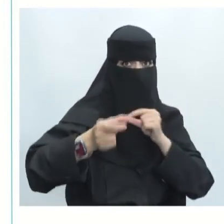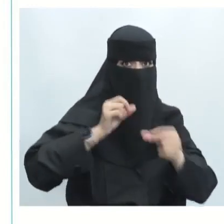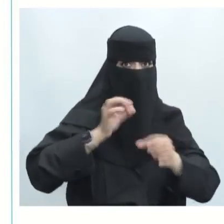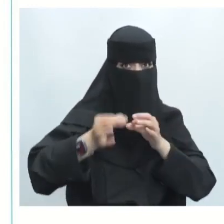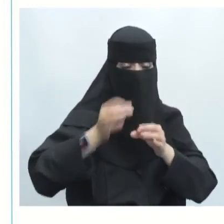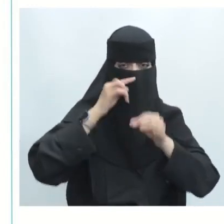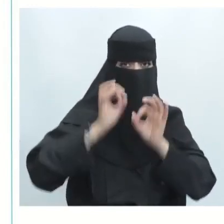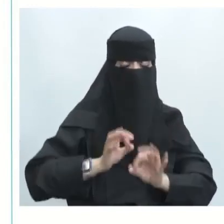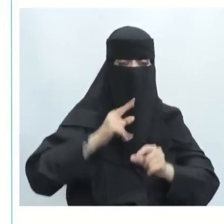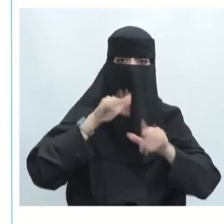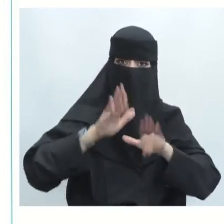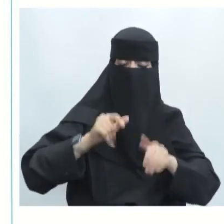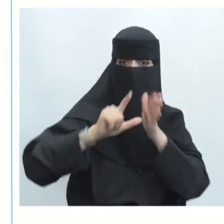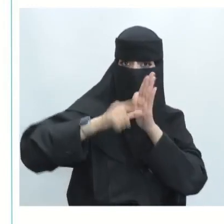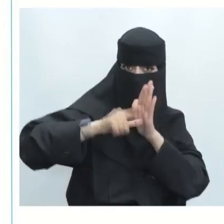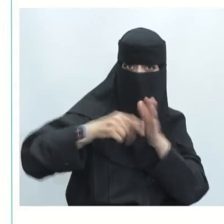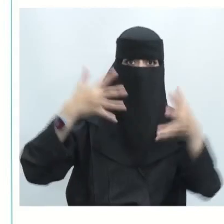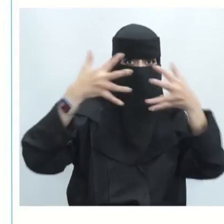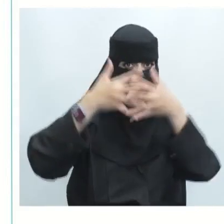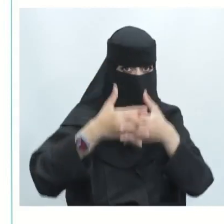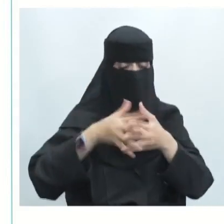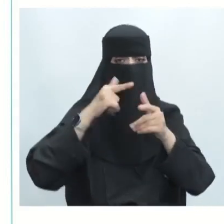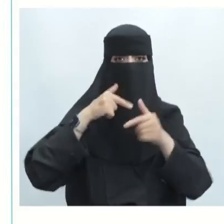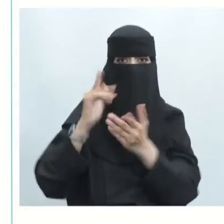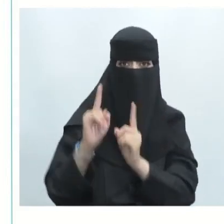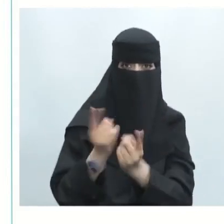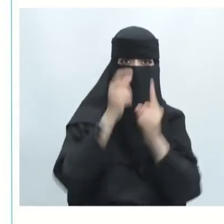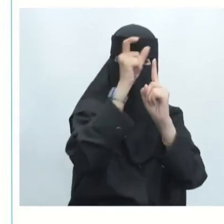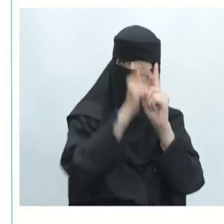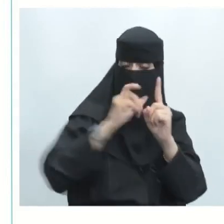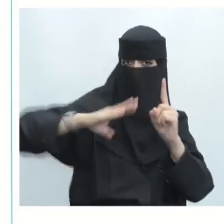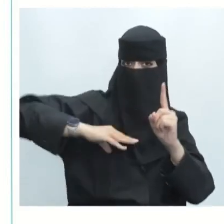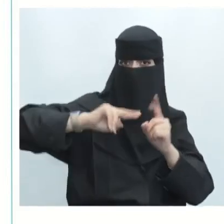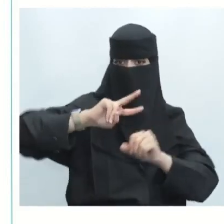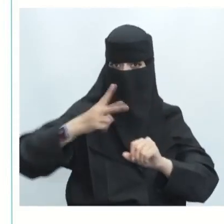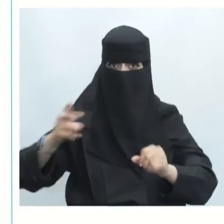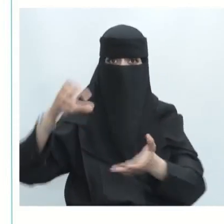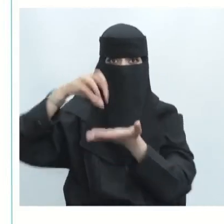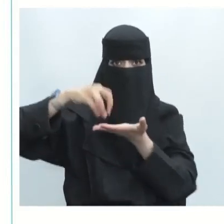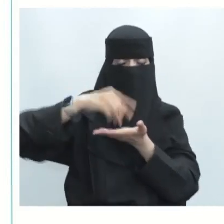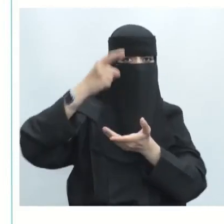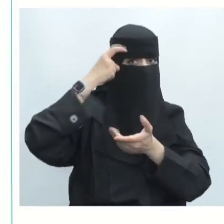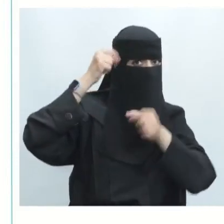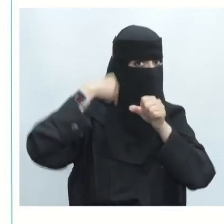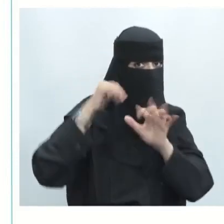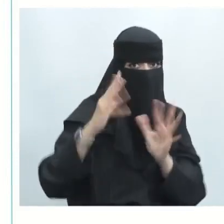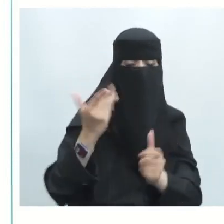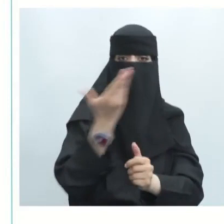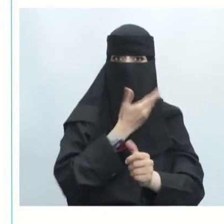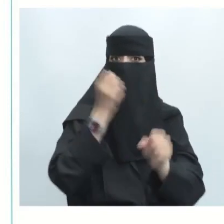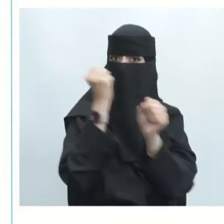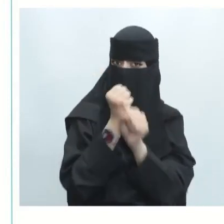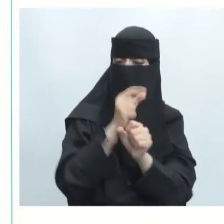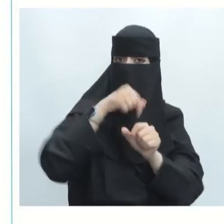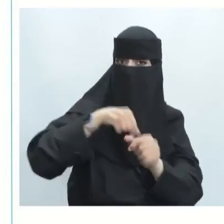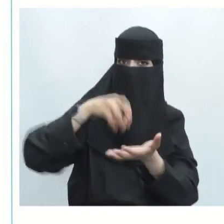المشترك سيسمح للمديرين من مختلف الاقسام بفهم كيفيه تاثير عملهم على الاقسام الاخرى